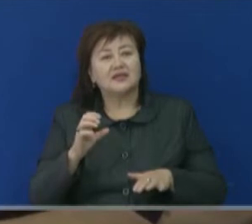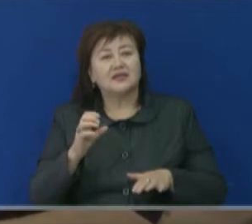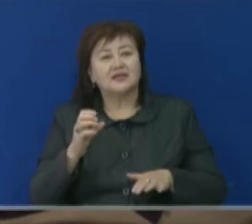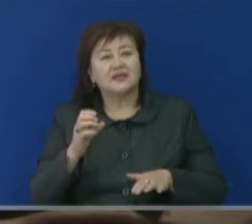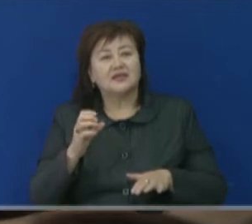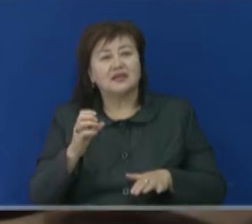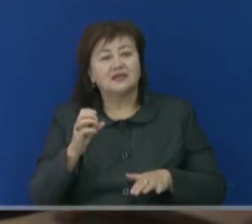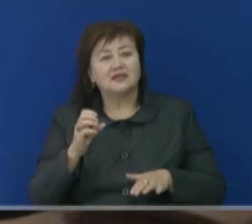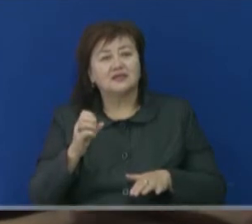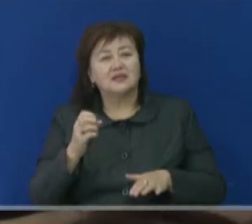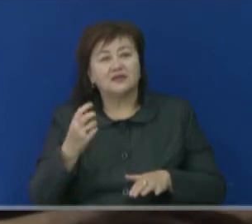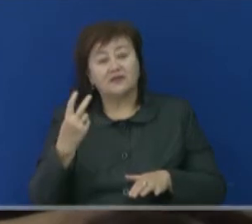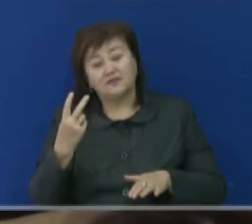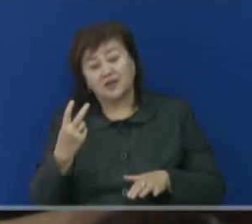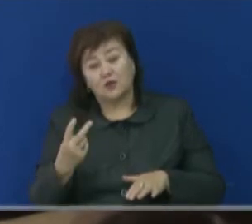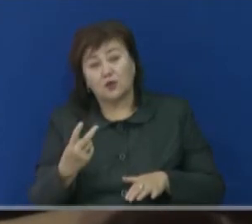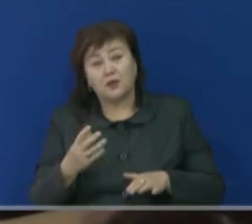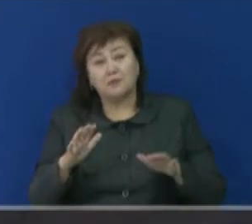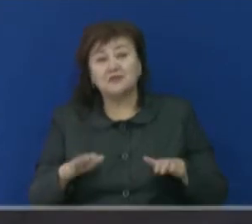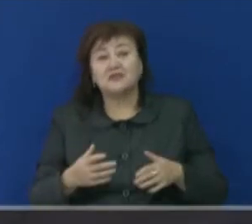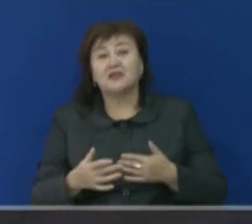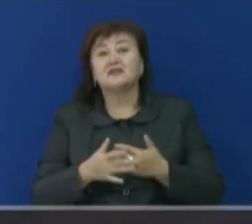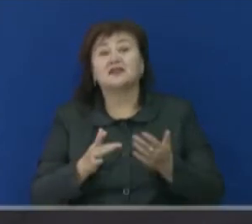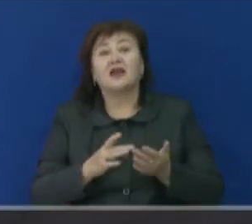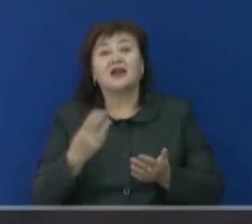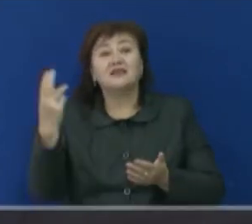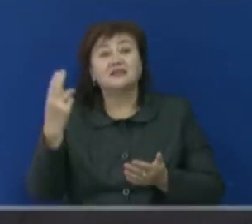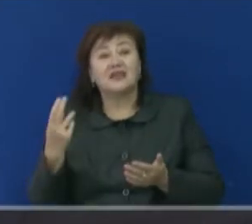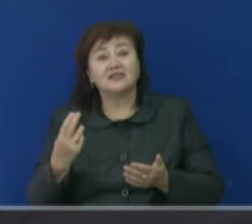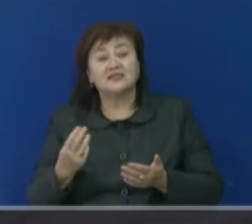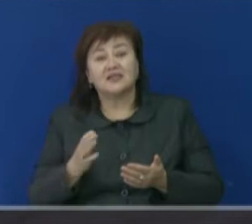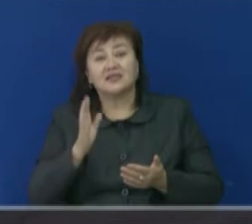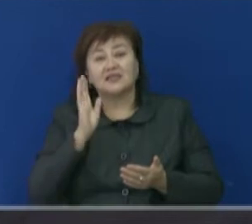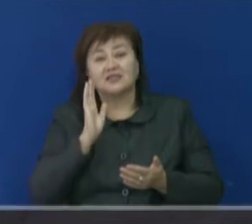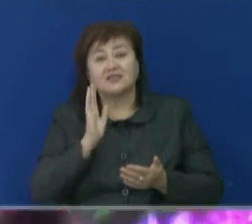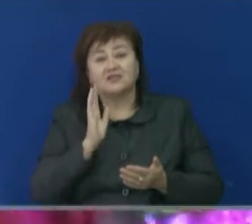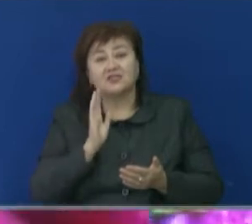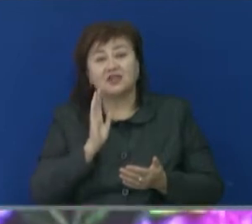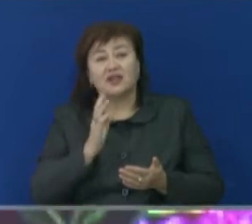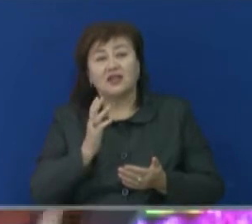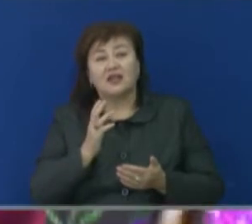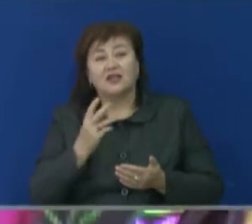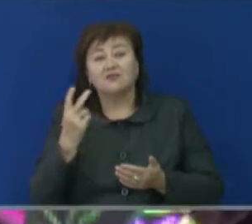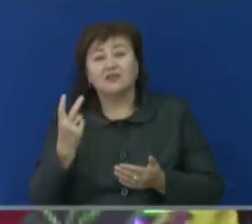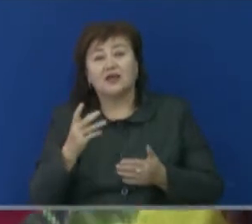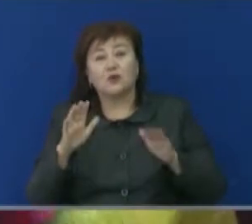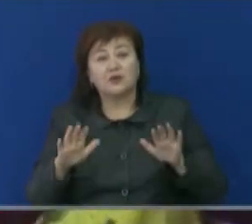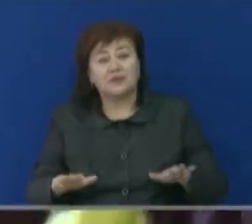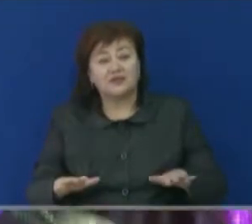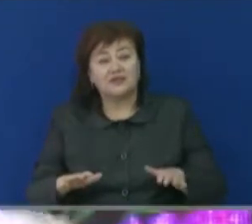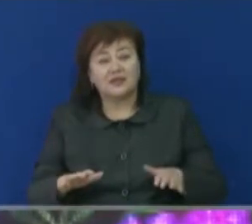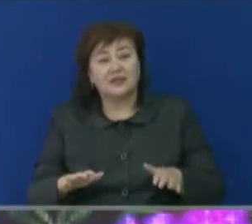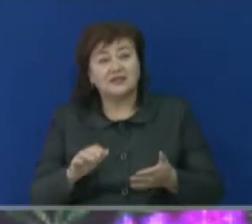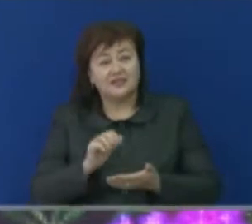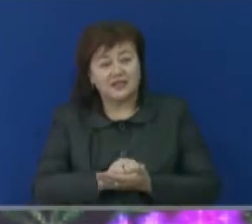Елена Височинская үшінші орында келенді. Астана қаласынан келген Жанар Әділбекова мен Алина Нұрмағанбетова жұбы екінші орын жеңімпаздар